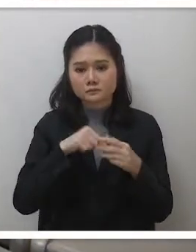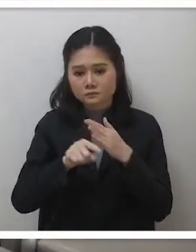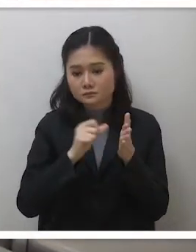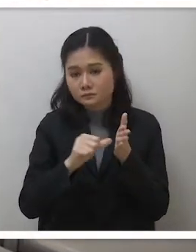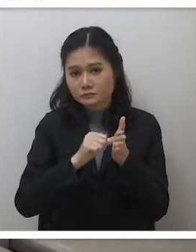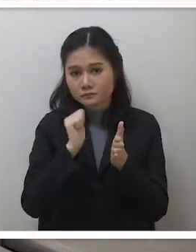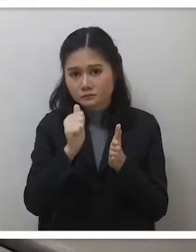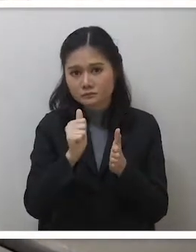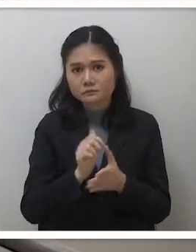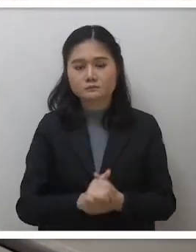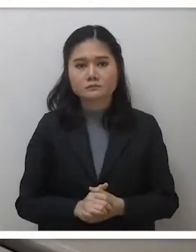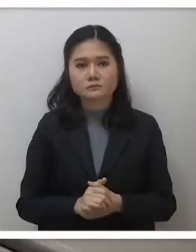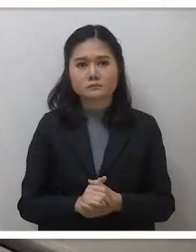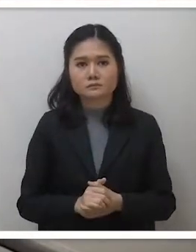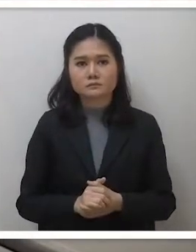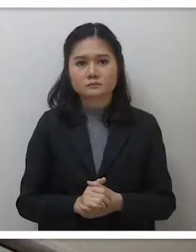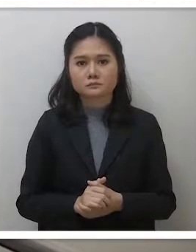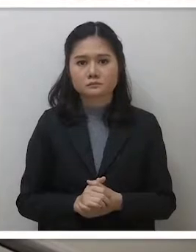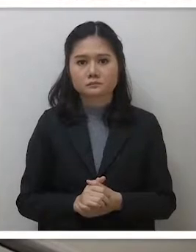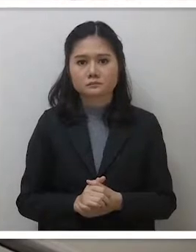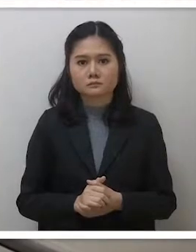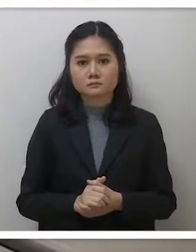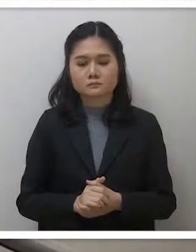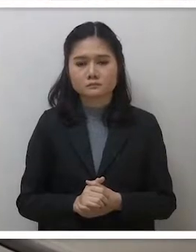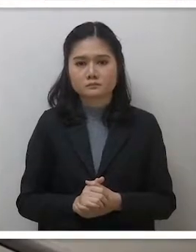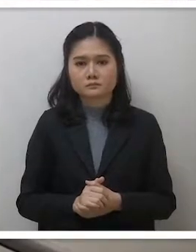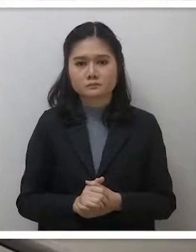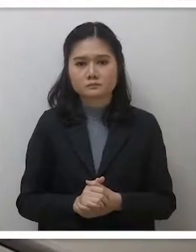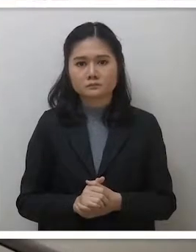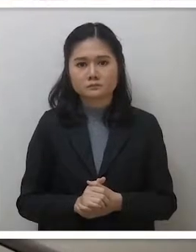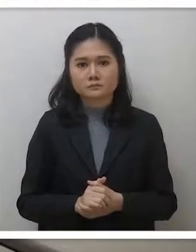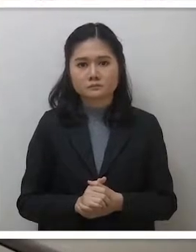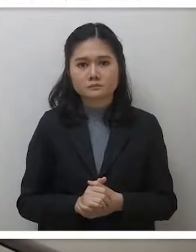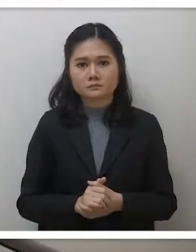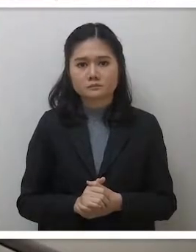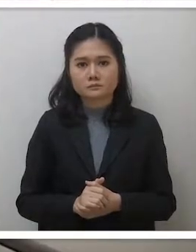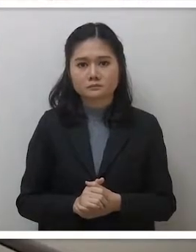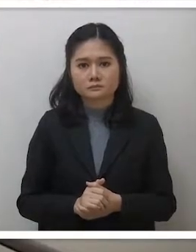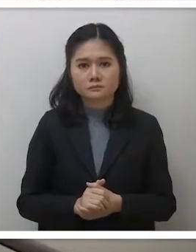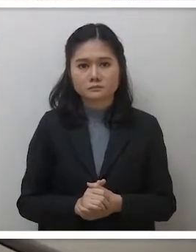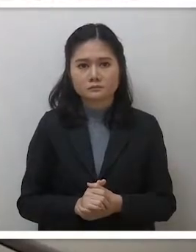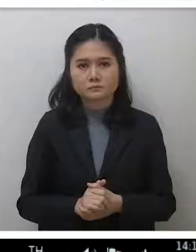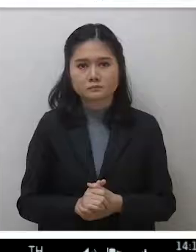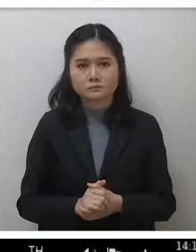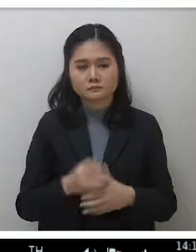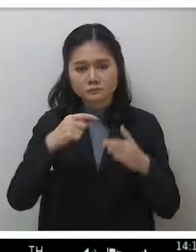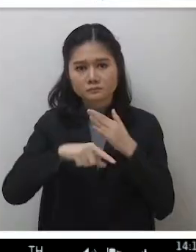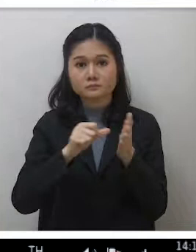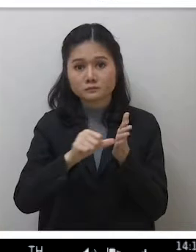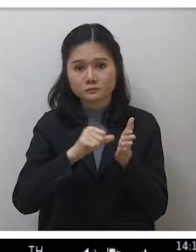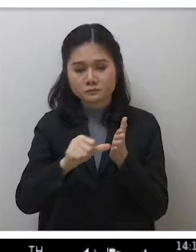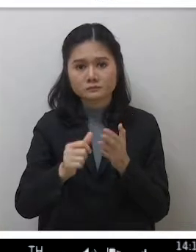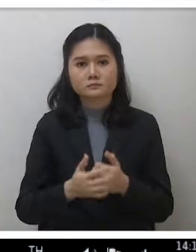ได้เข้าไปแก้ไ